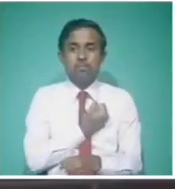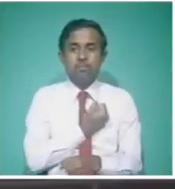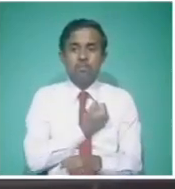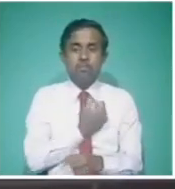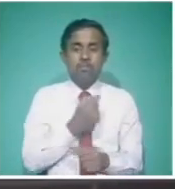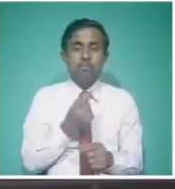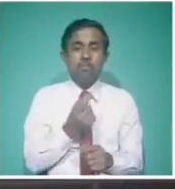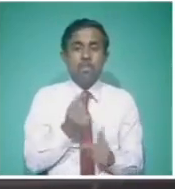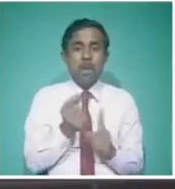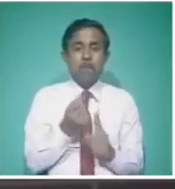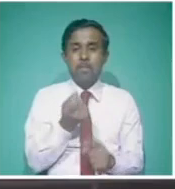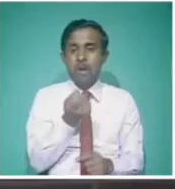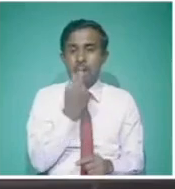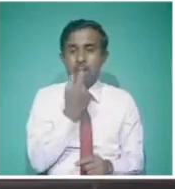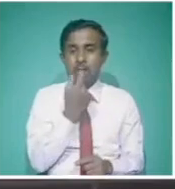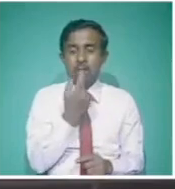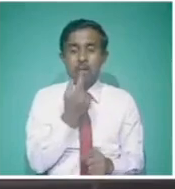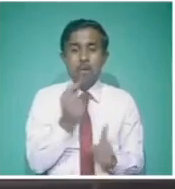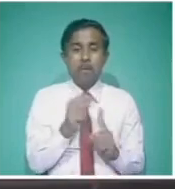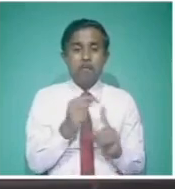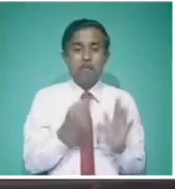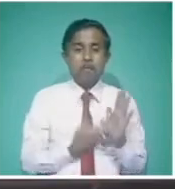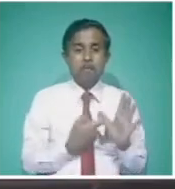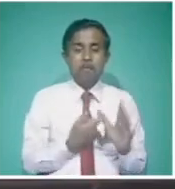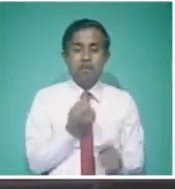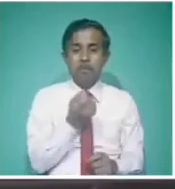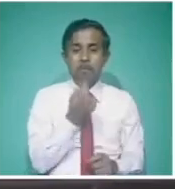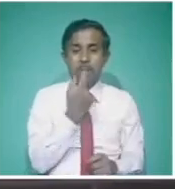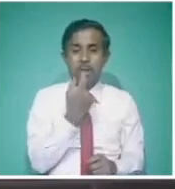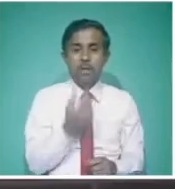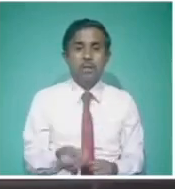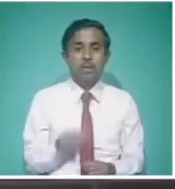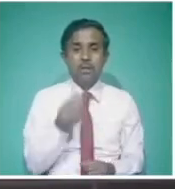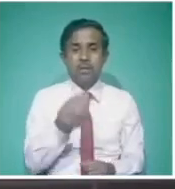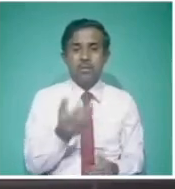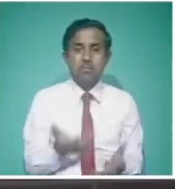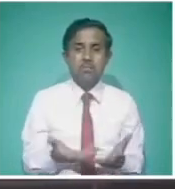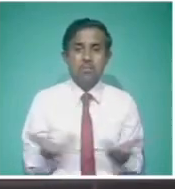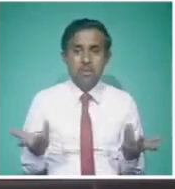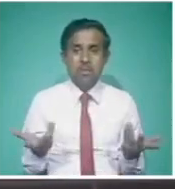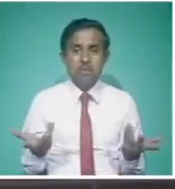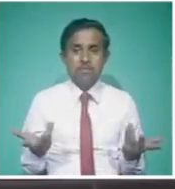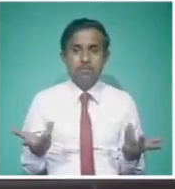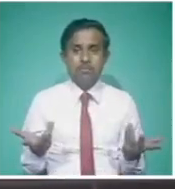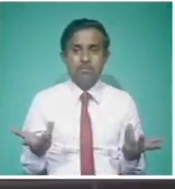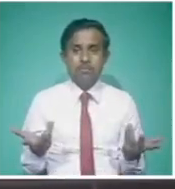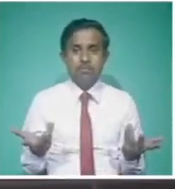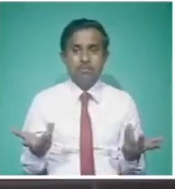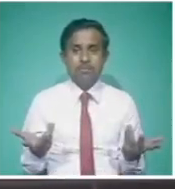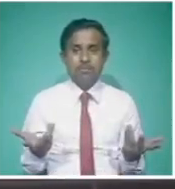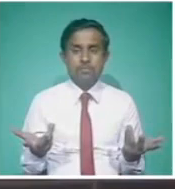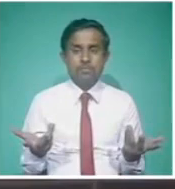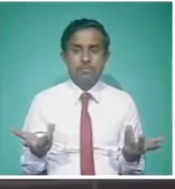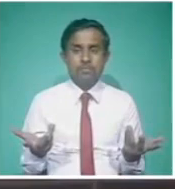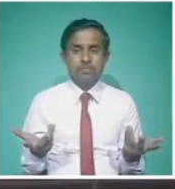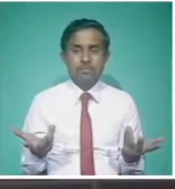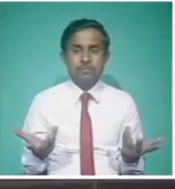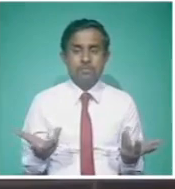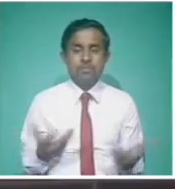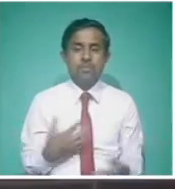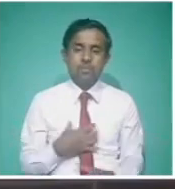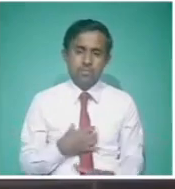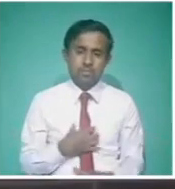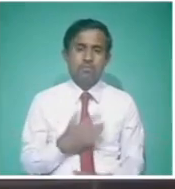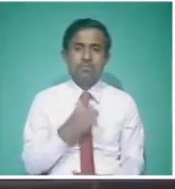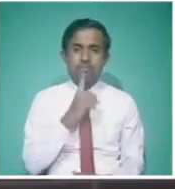පැන්ඩෝල් පෙත්තක්, පැරසිටමෝල් පෙත්තක් ලබා දෙන්න නොහැකි වෙලා තියෙනවා. ගරු මන්ත්‍රීතුමා තාත් විනාඩි දෙකක් කාලයක්. ඉතාලම කනගාටුයි